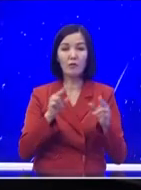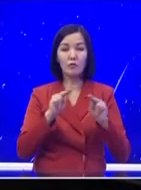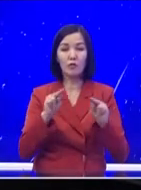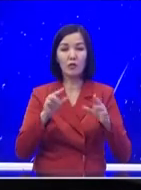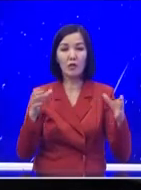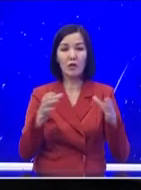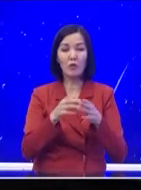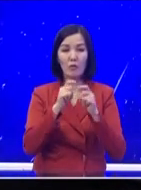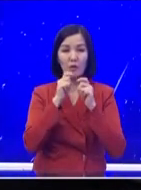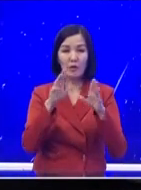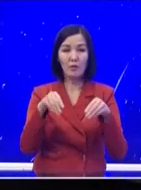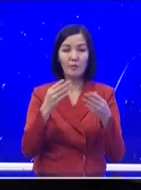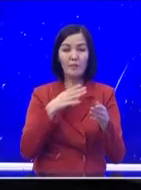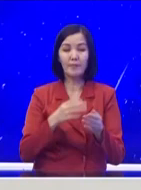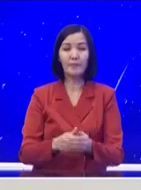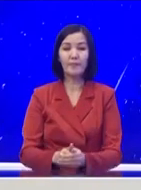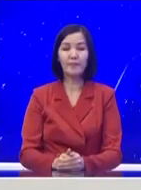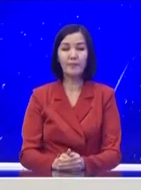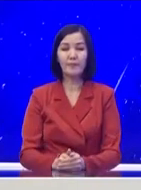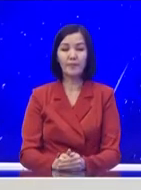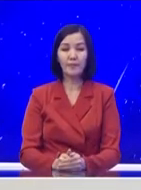қауымы марапат биігінен көрінді.